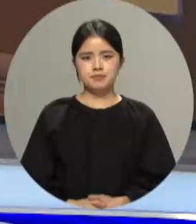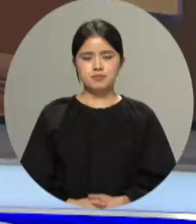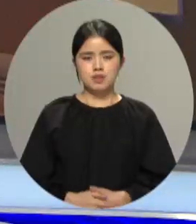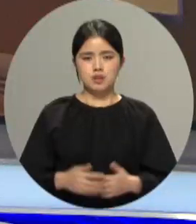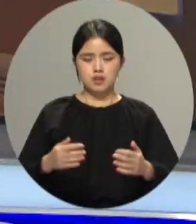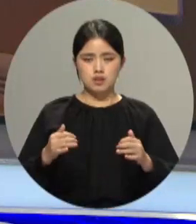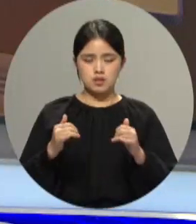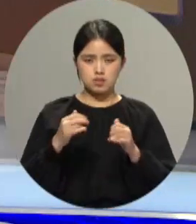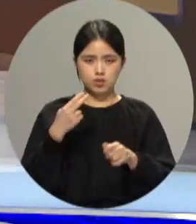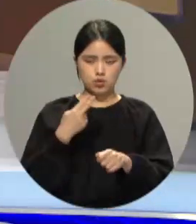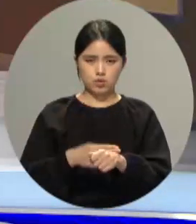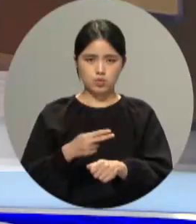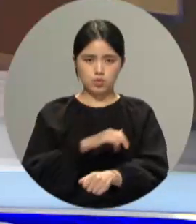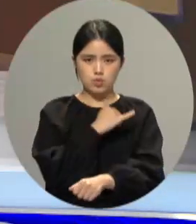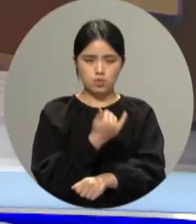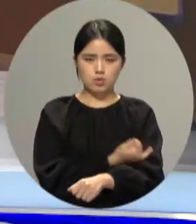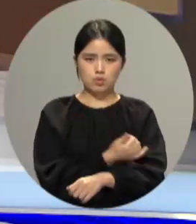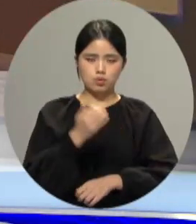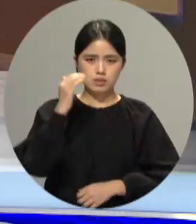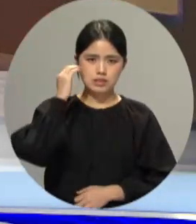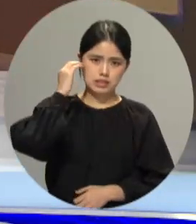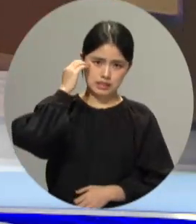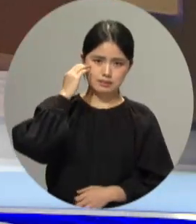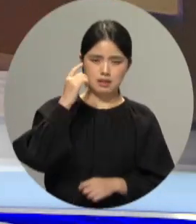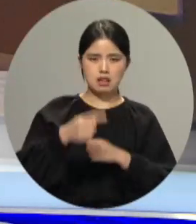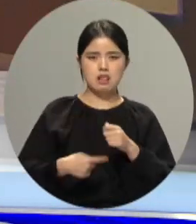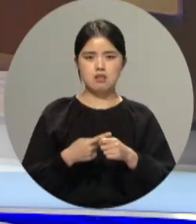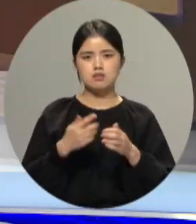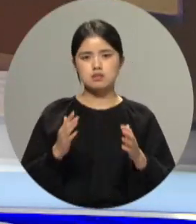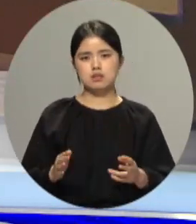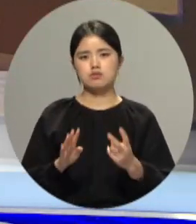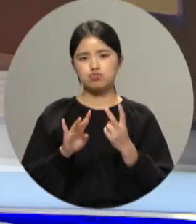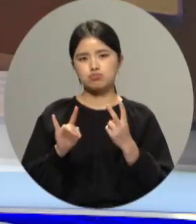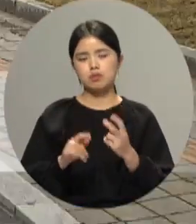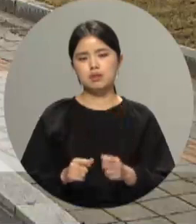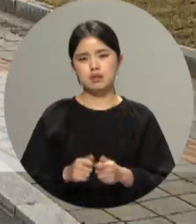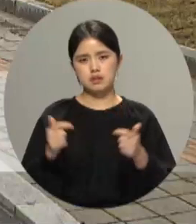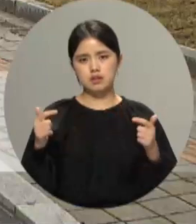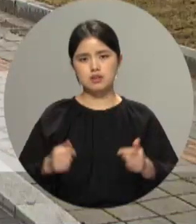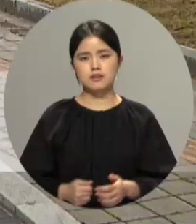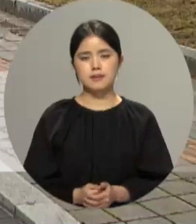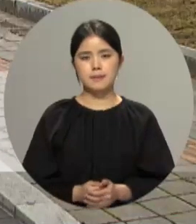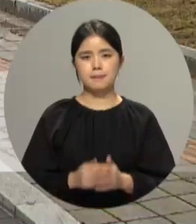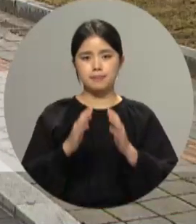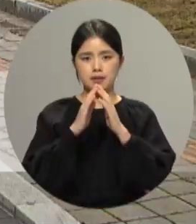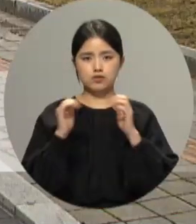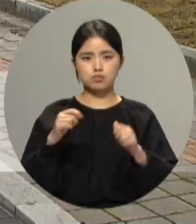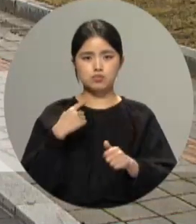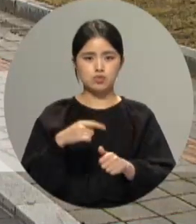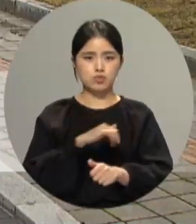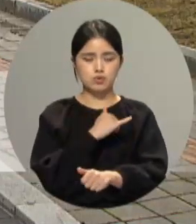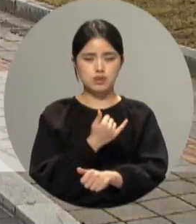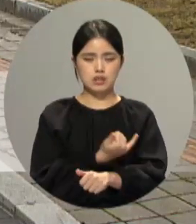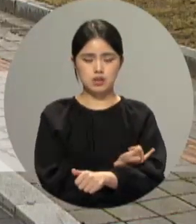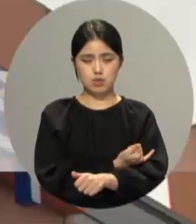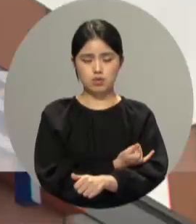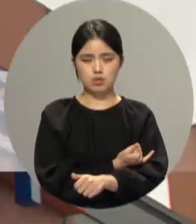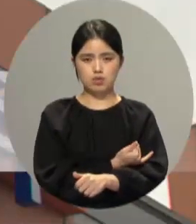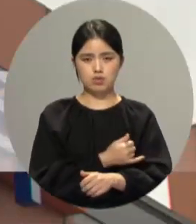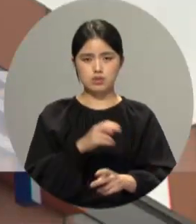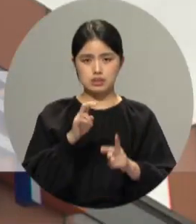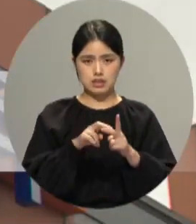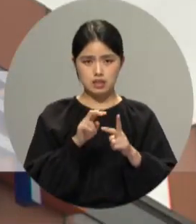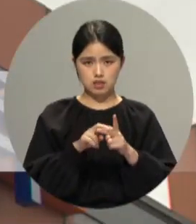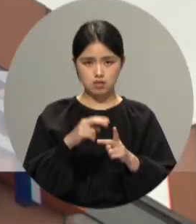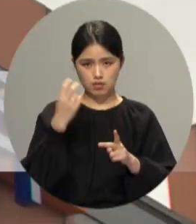교권 치매 사례가 1년 세 두배 이상 증가한 것으로 나타났습니다 전북교육 인권센터가 파악한 지난해 도해